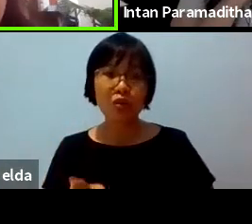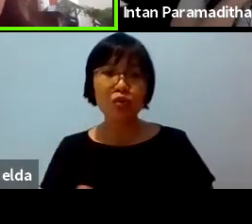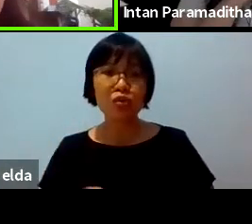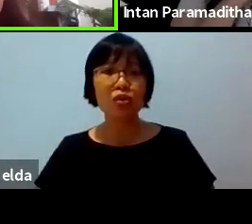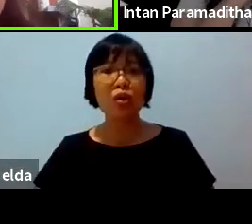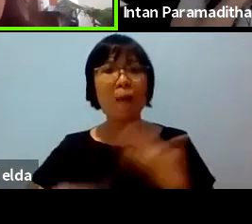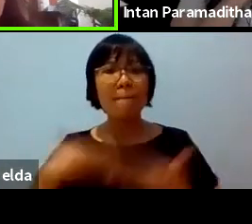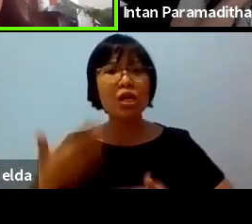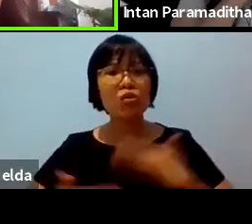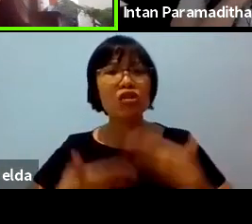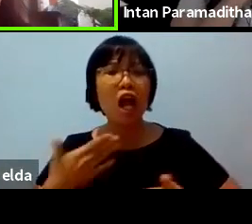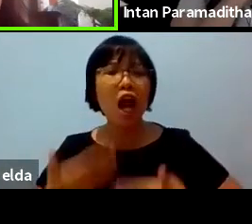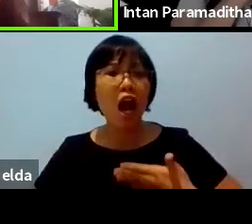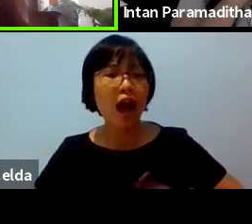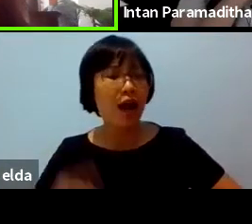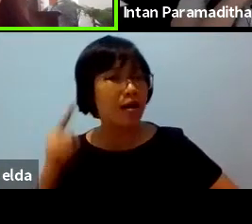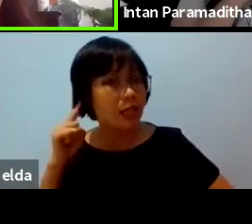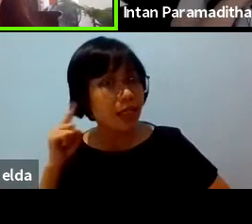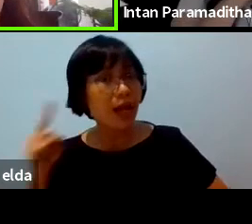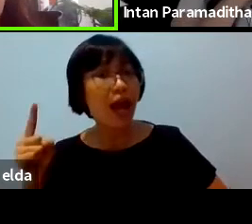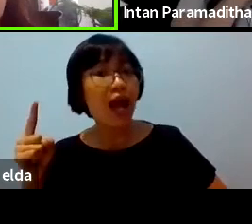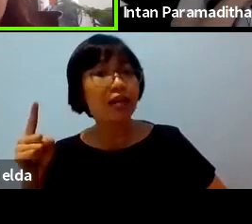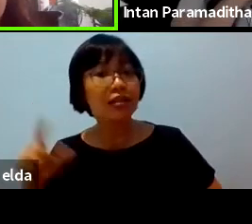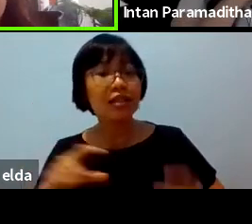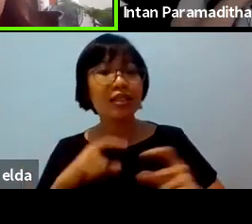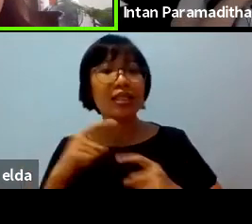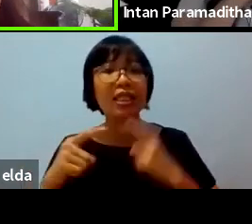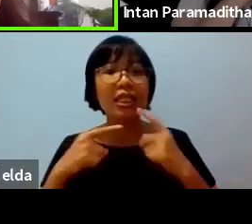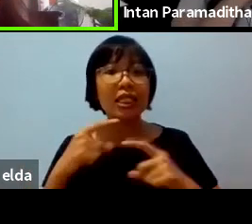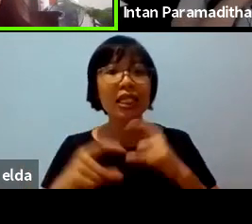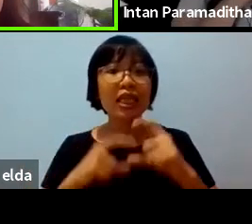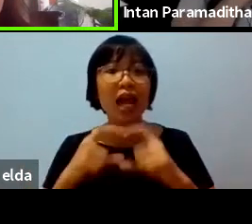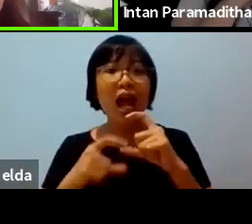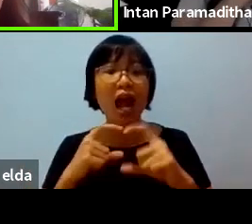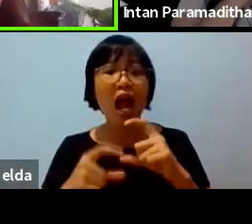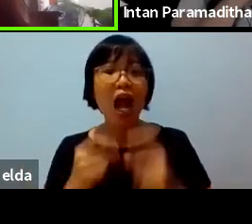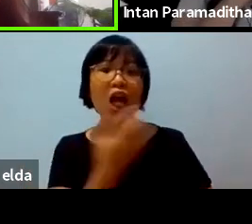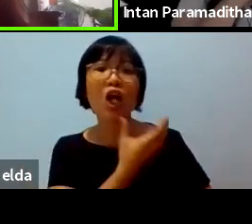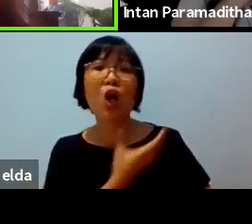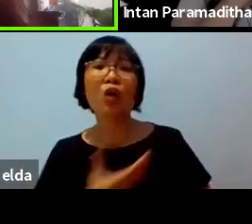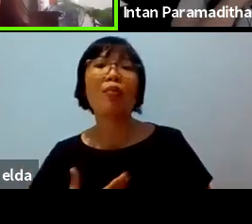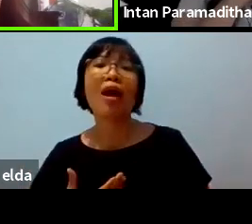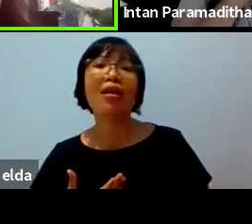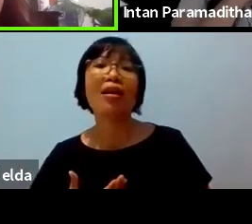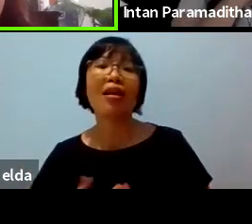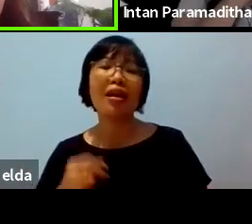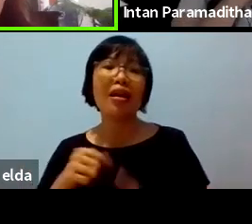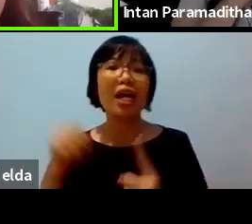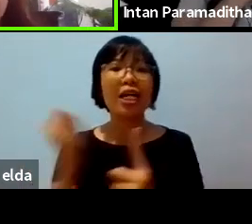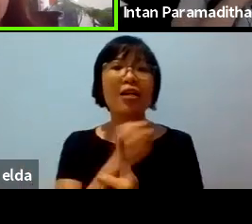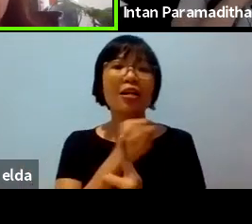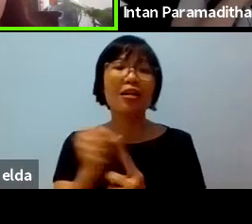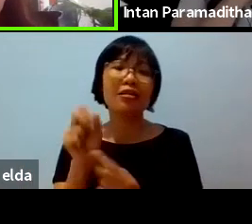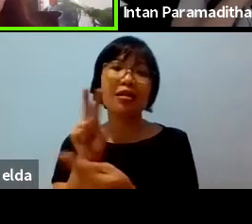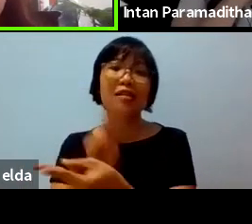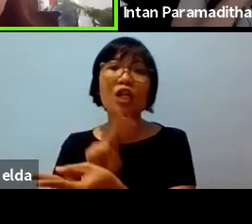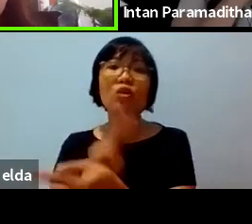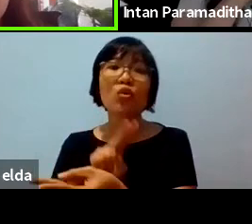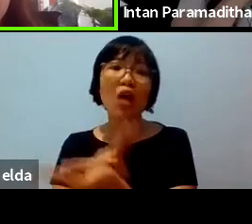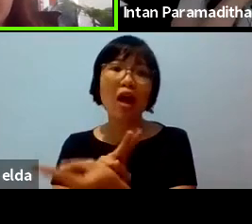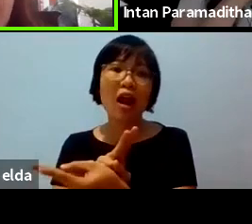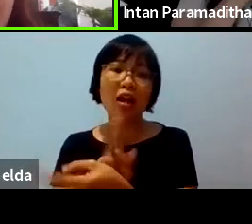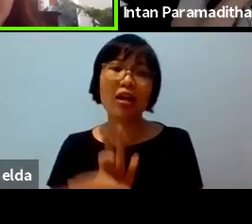kemudian inginnya seperti apa, kemudian baru setelah itu pelan-pelan diberitahu misalnya ini apa kemungkinan-kemungkinan